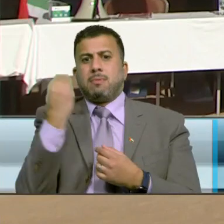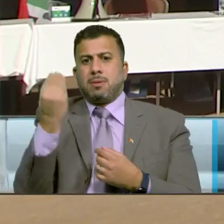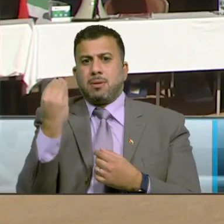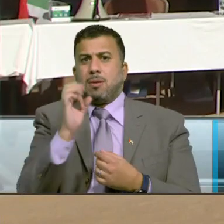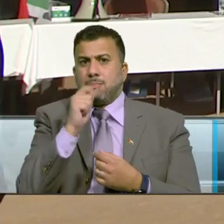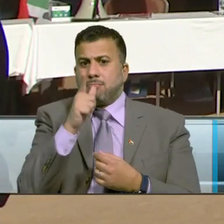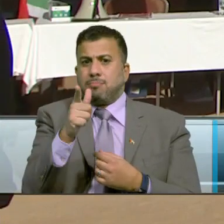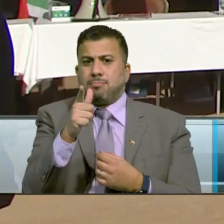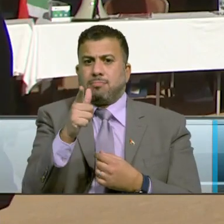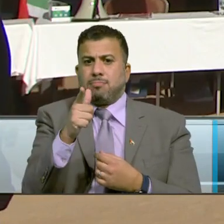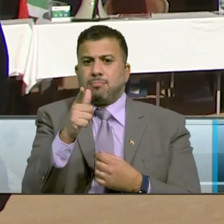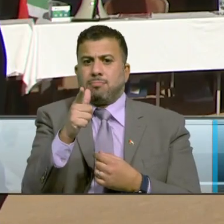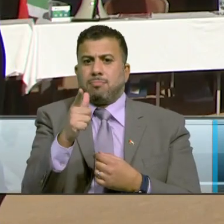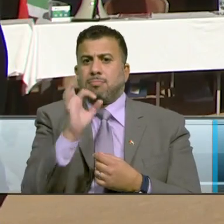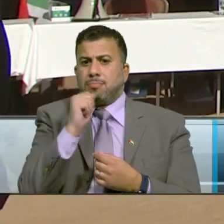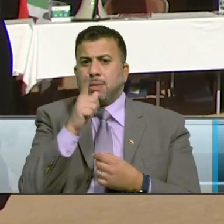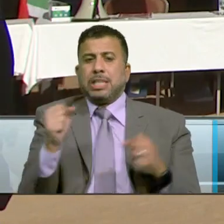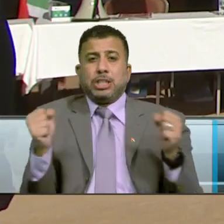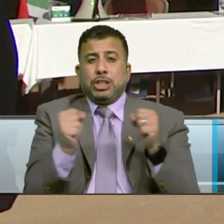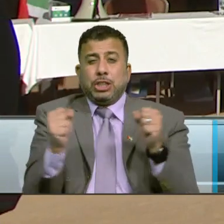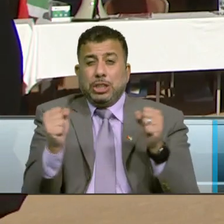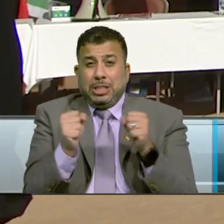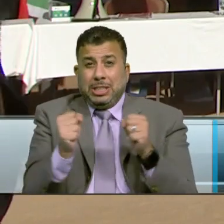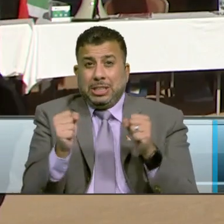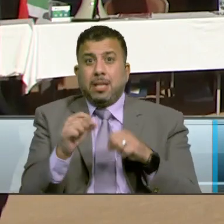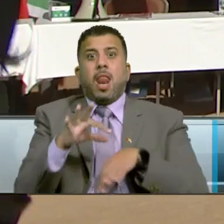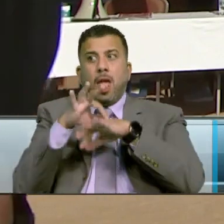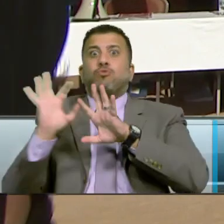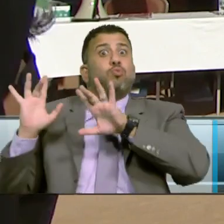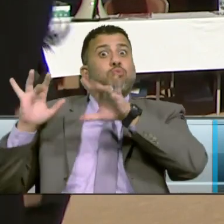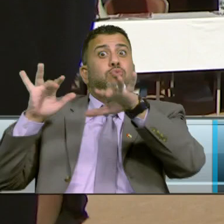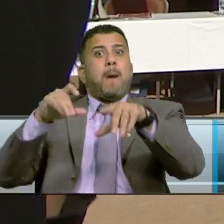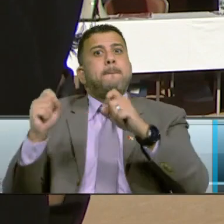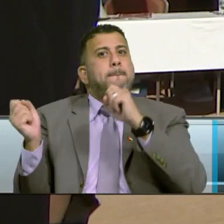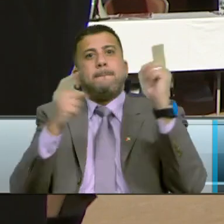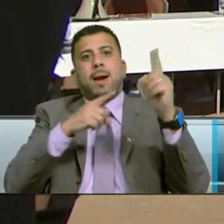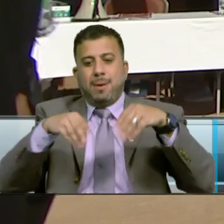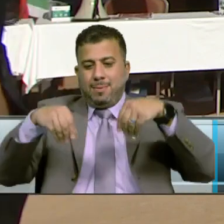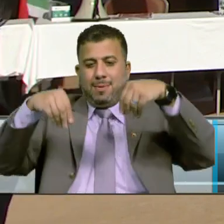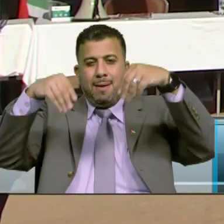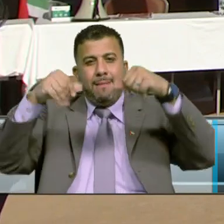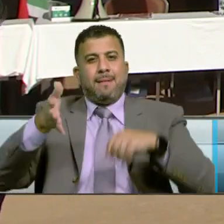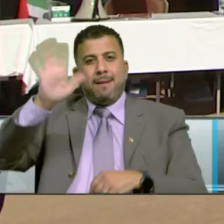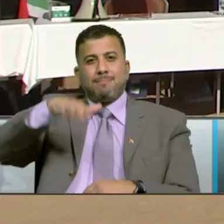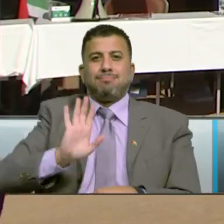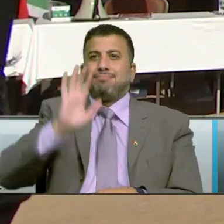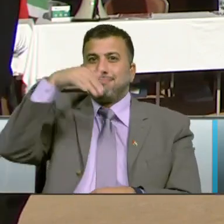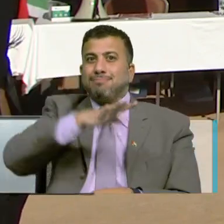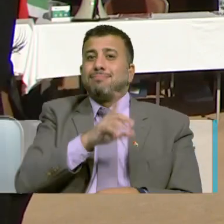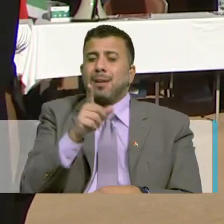مثل ما تعرفون فترات الشتاء الناس اللي مكان الرملة هذه والمنطقة